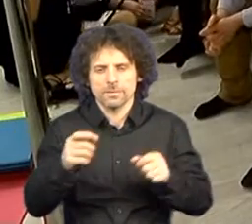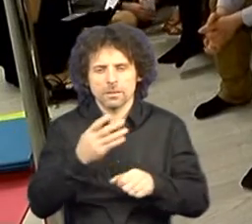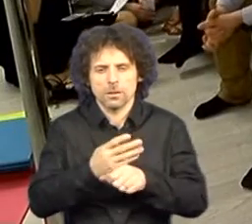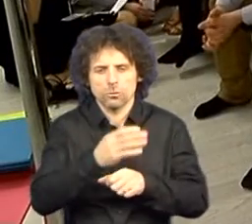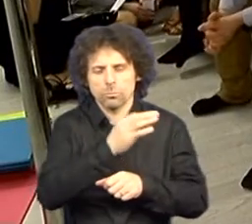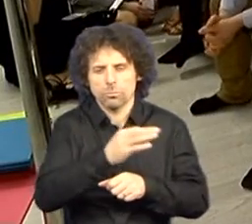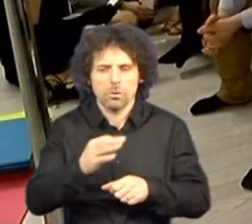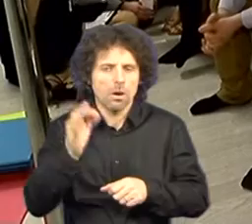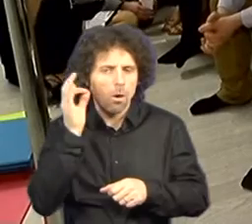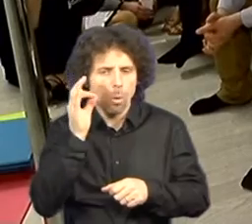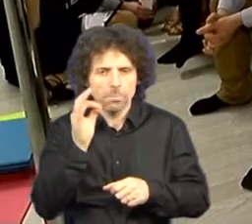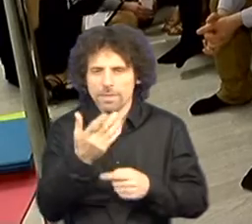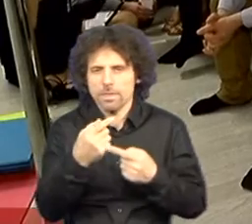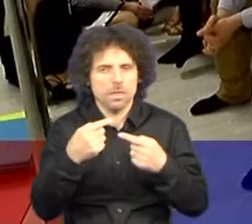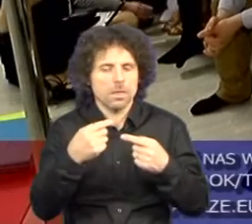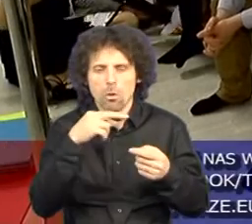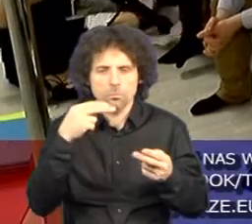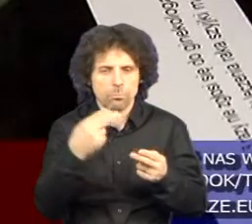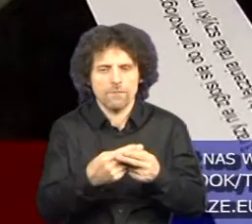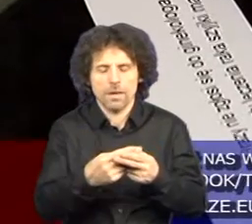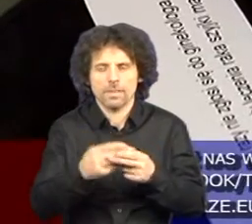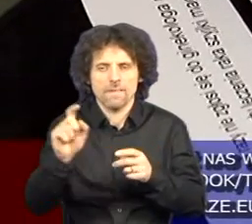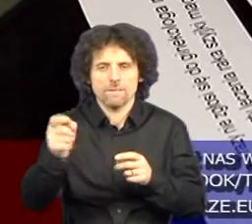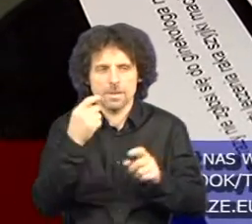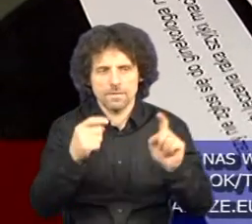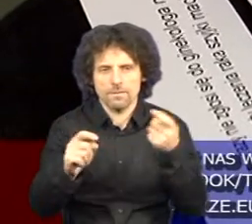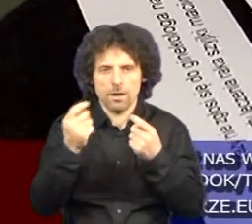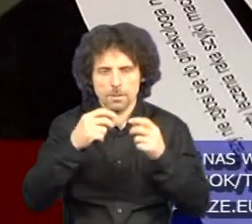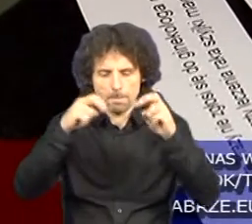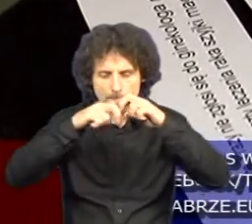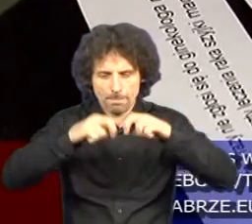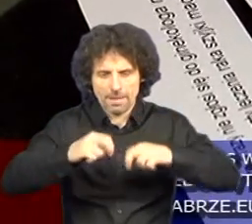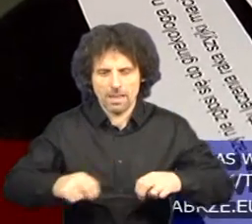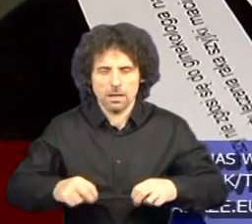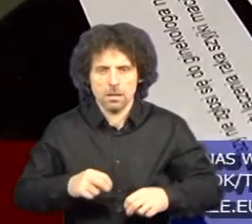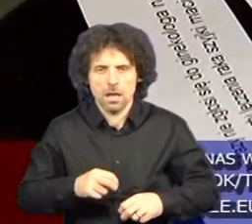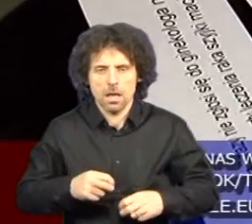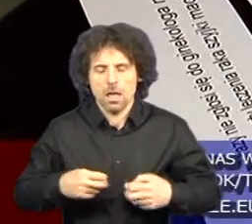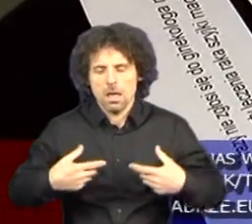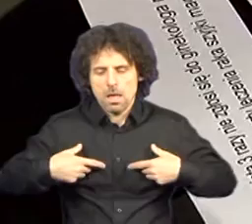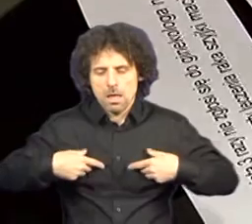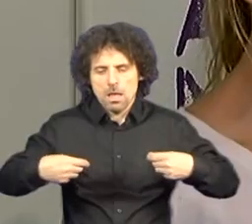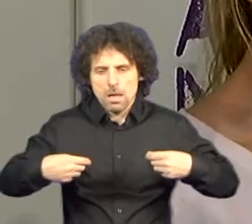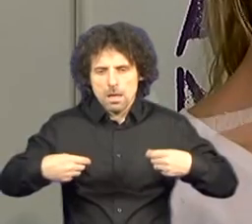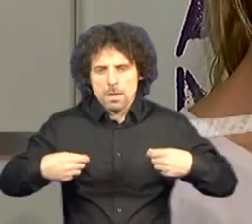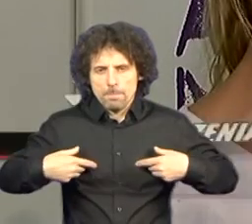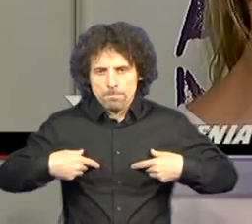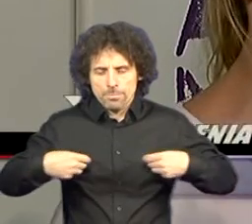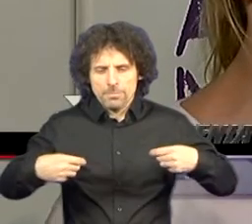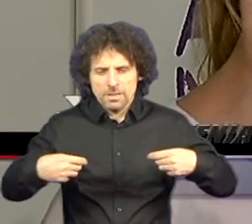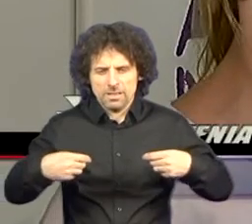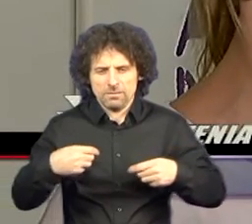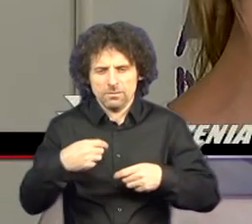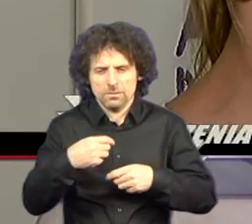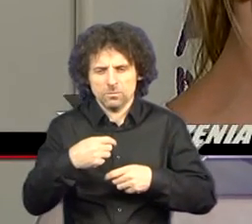40% kobiet nie odpowiada na wysłane do nich zaproszenia na badanie cytologiczne. Szacuje się, że nawet 13%